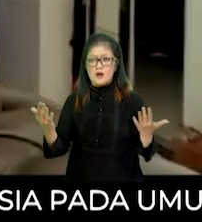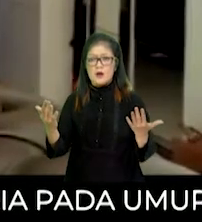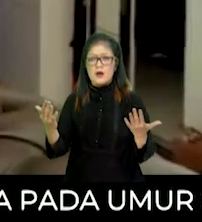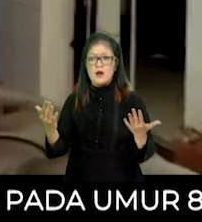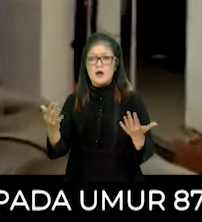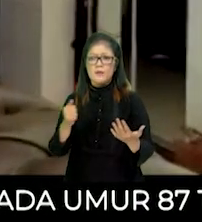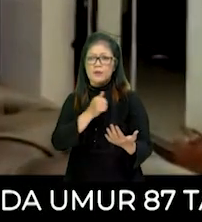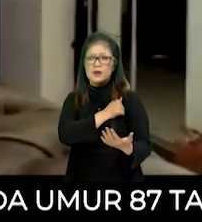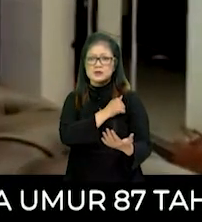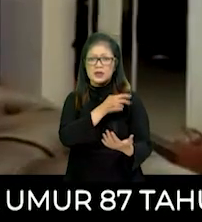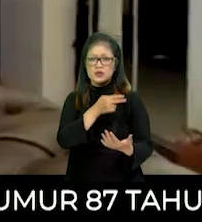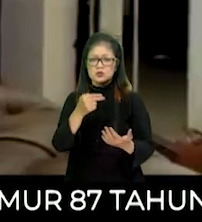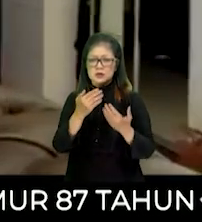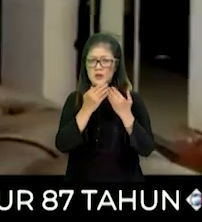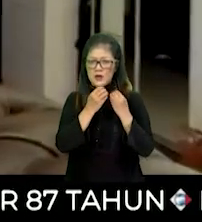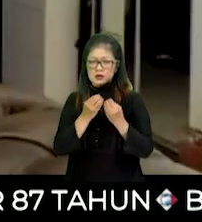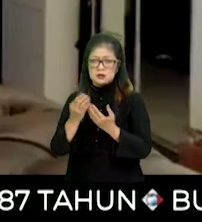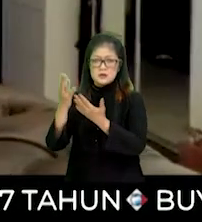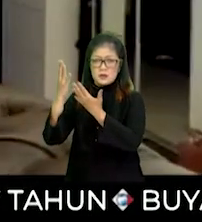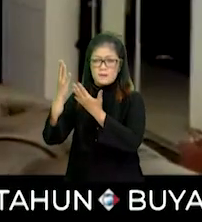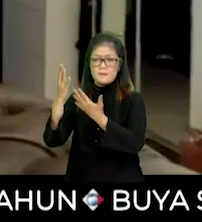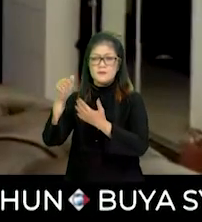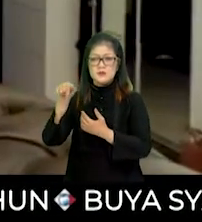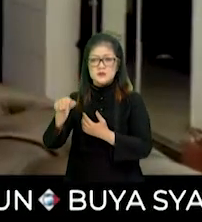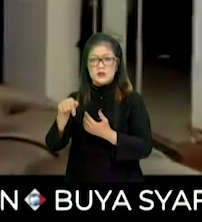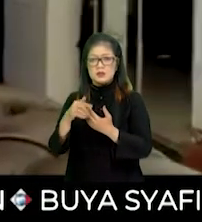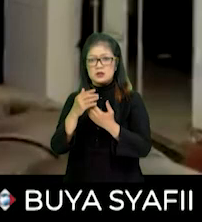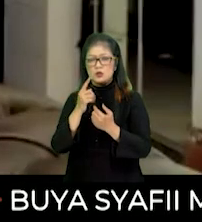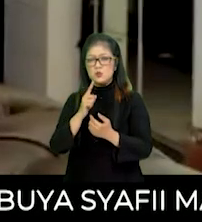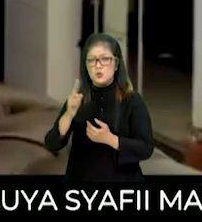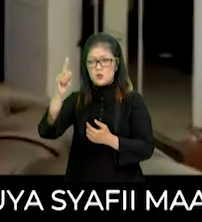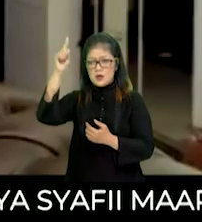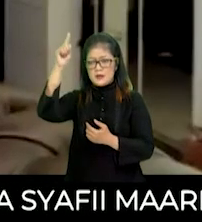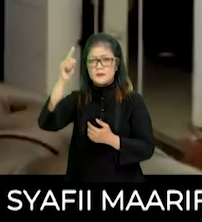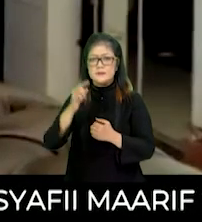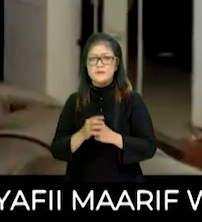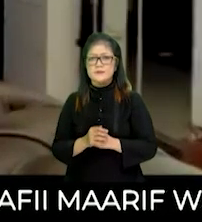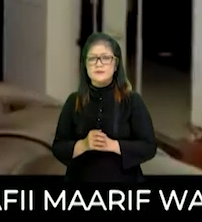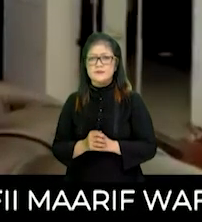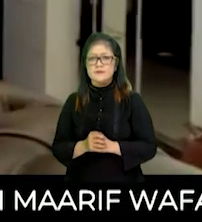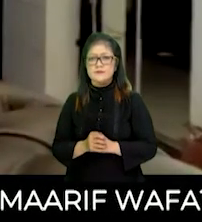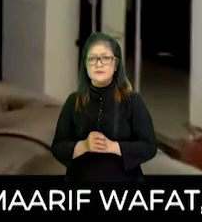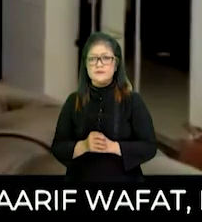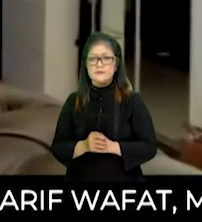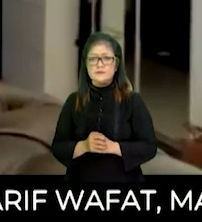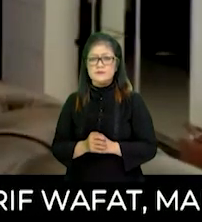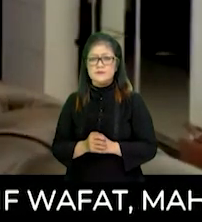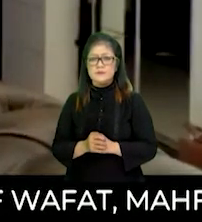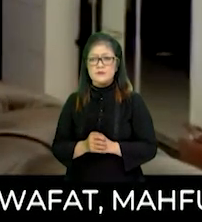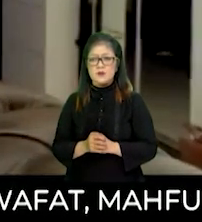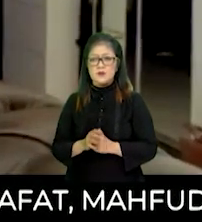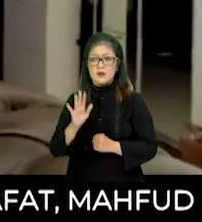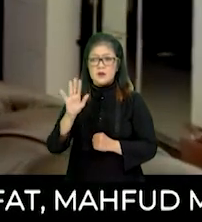akan beliau dan insya Allah kita semua juga akan memberikan